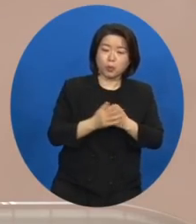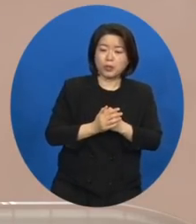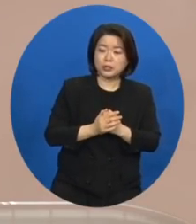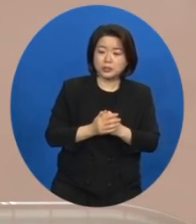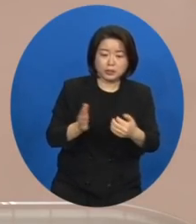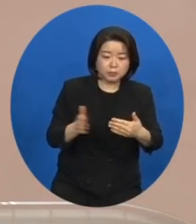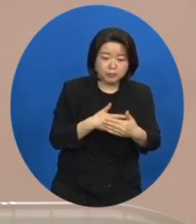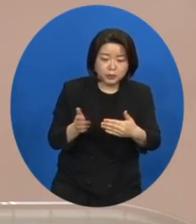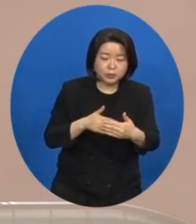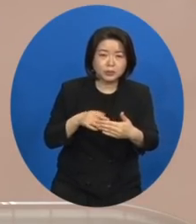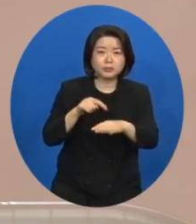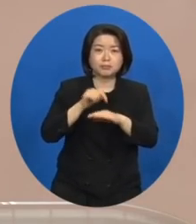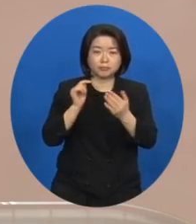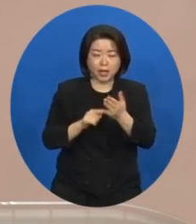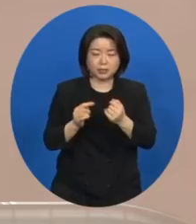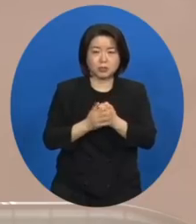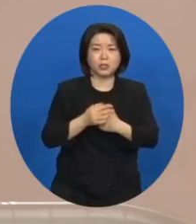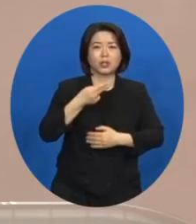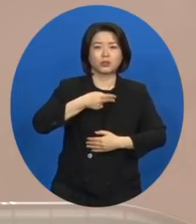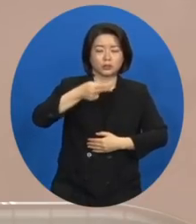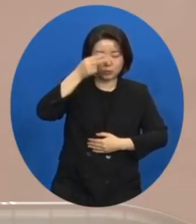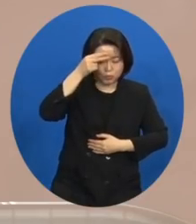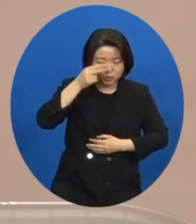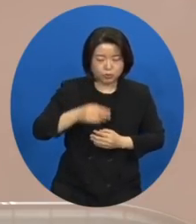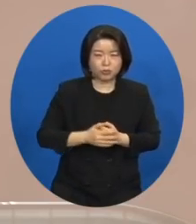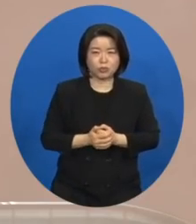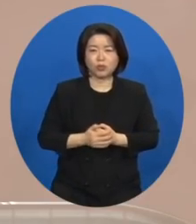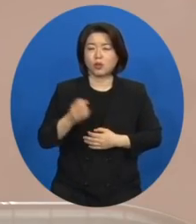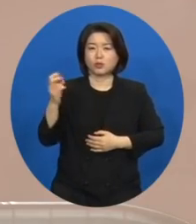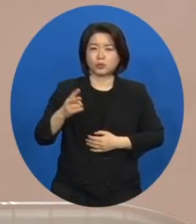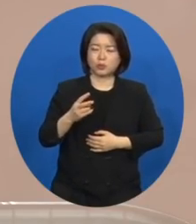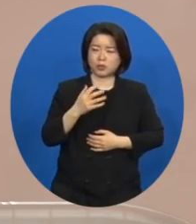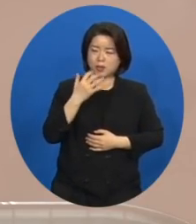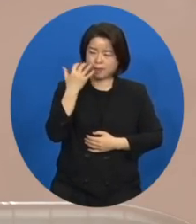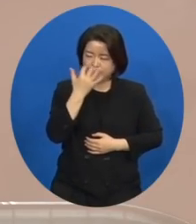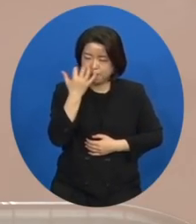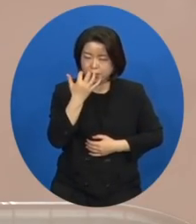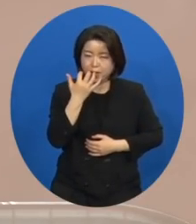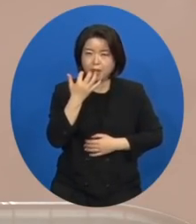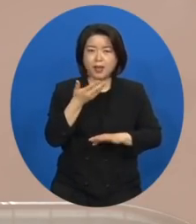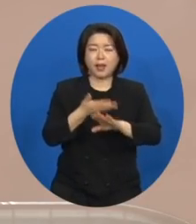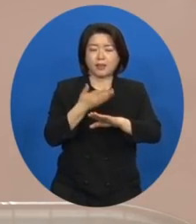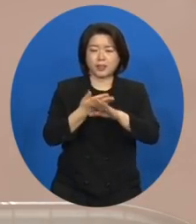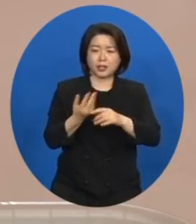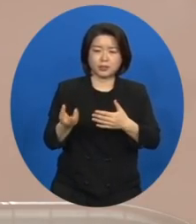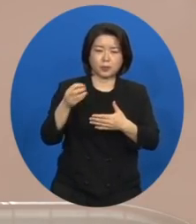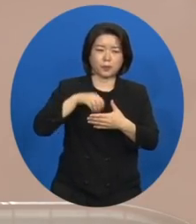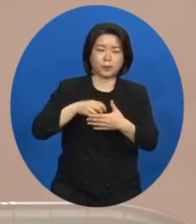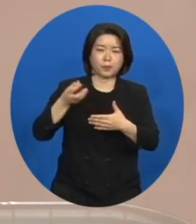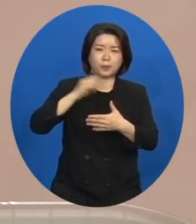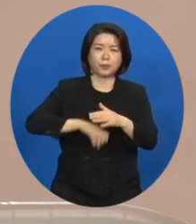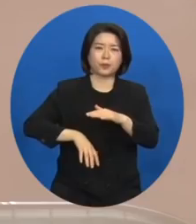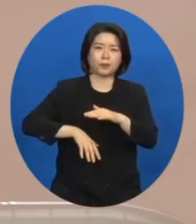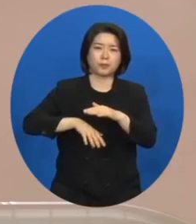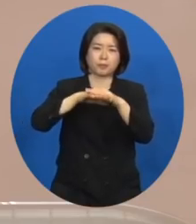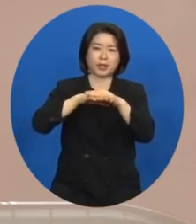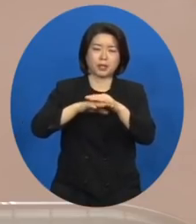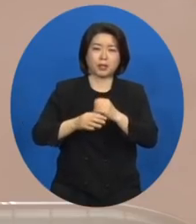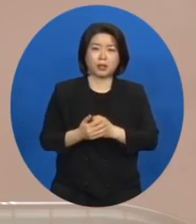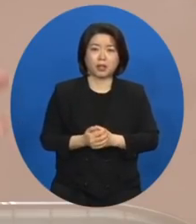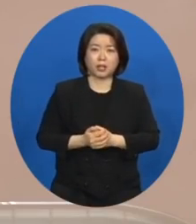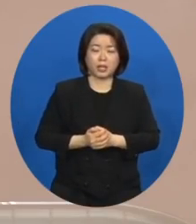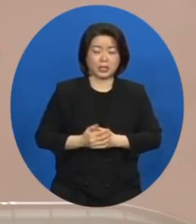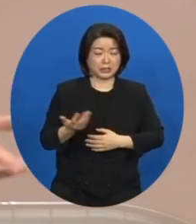공간을 술이나 응 난 인하여 이런 것을 막 채워 가는거 근데 그 아픔이